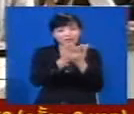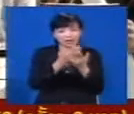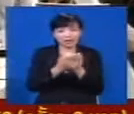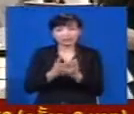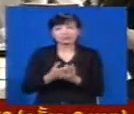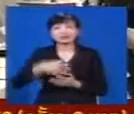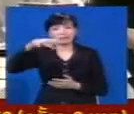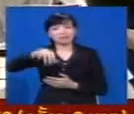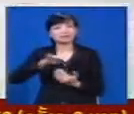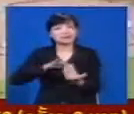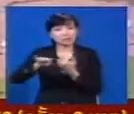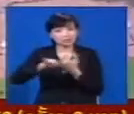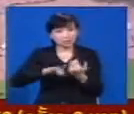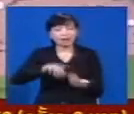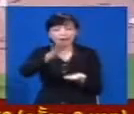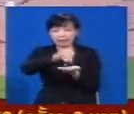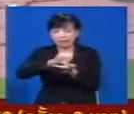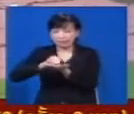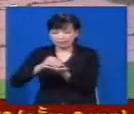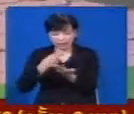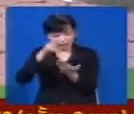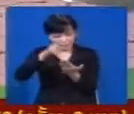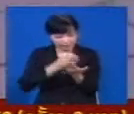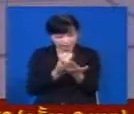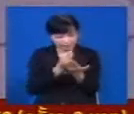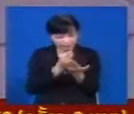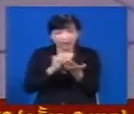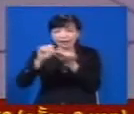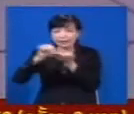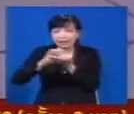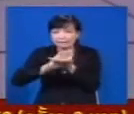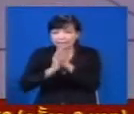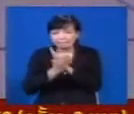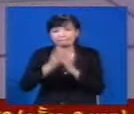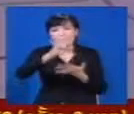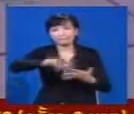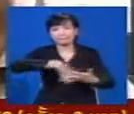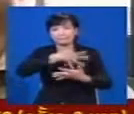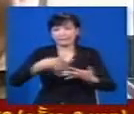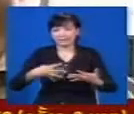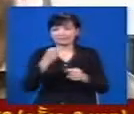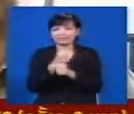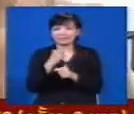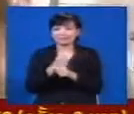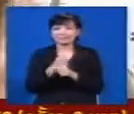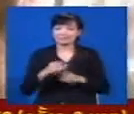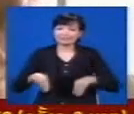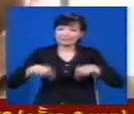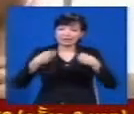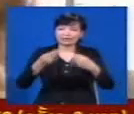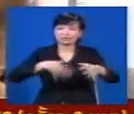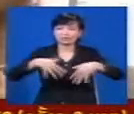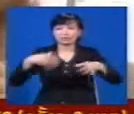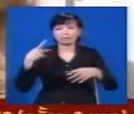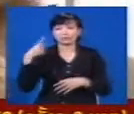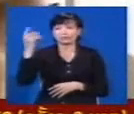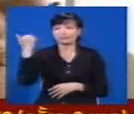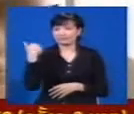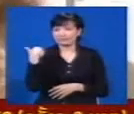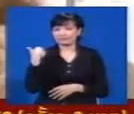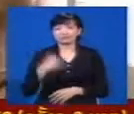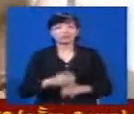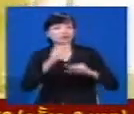ไปปรับปรุงแผนเพื่อให้สอดคล้องกับความต้องการของประชาชนต่อไป จากที่เห็นตัวแผนและโครงการนะครับเรื่อง